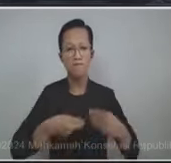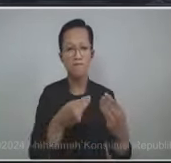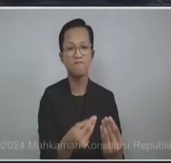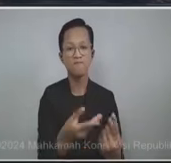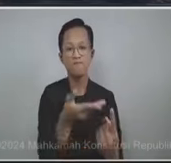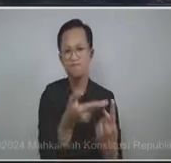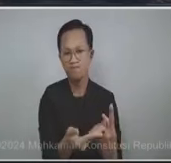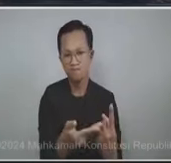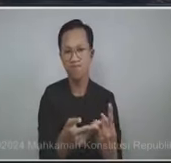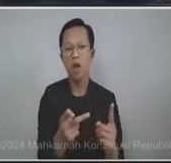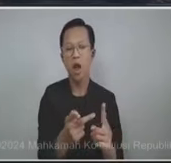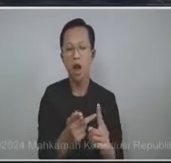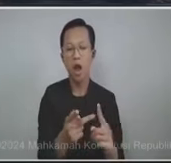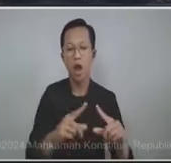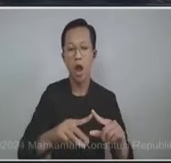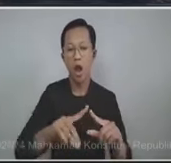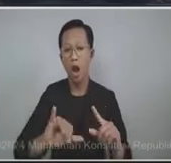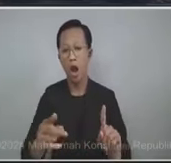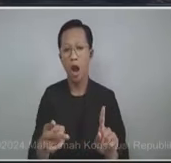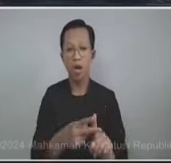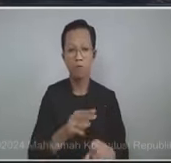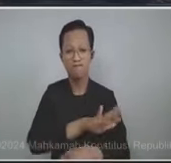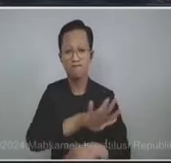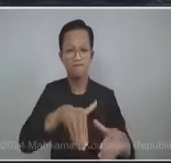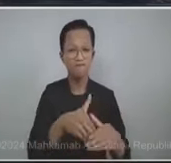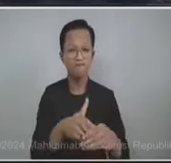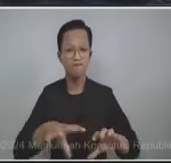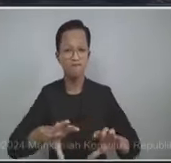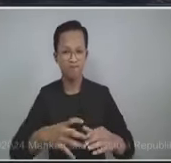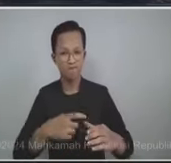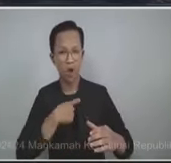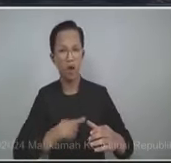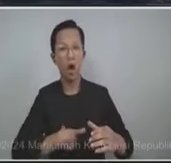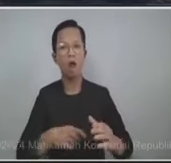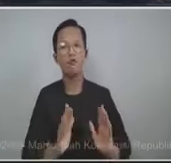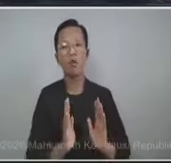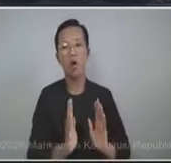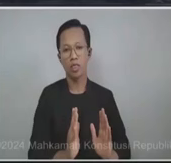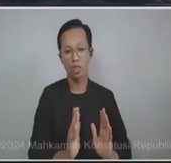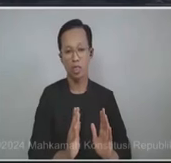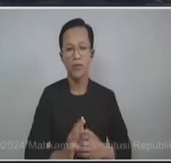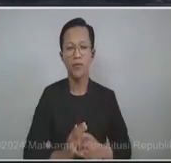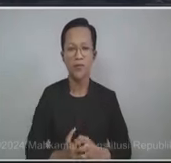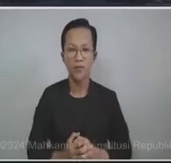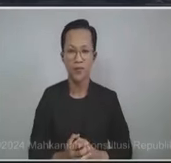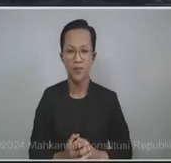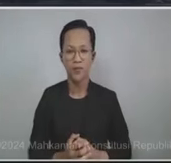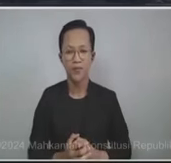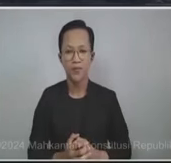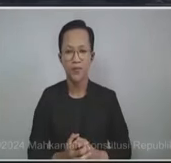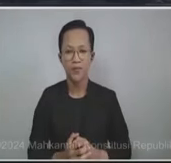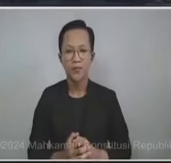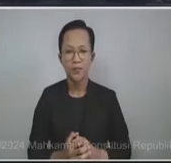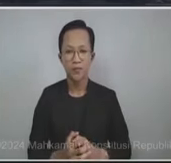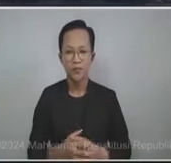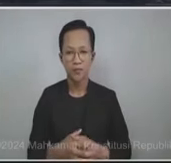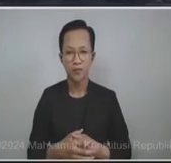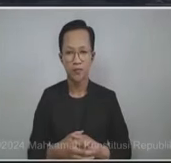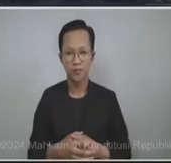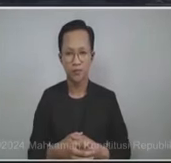Sahudi dan dan kawan-kawan kesemuanya adalah advokat dan seterusnya dianggap diucapkan